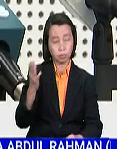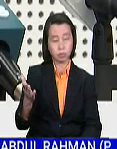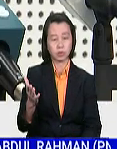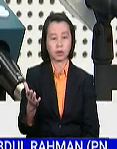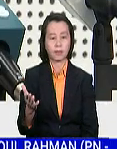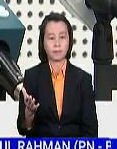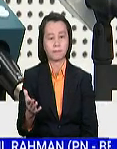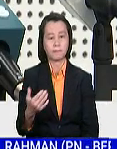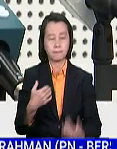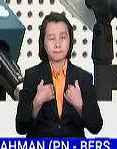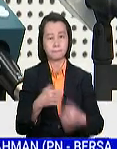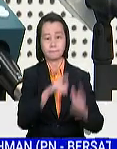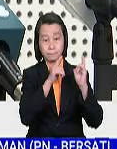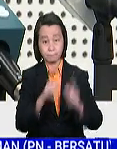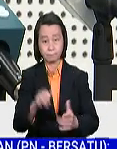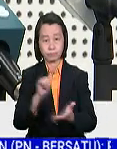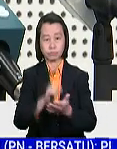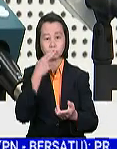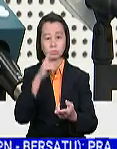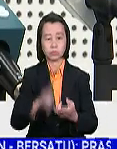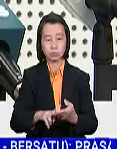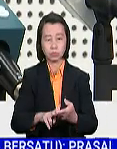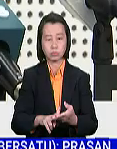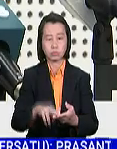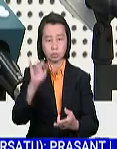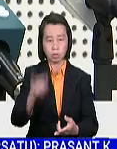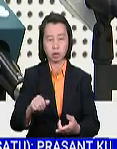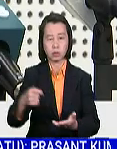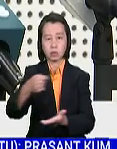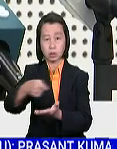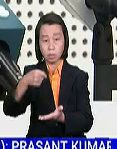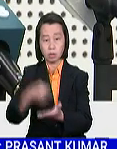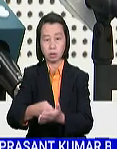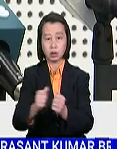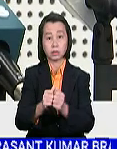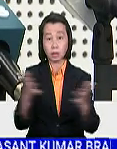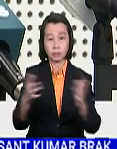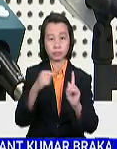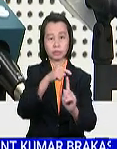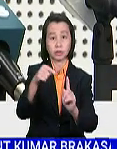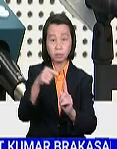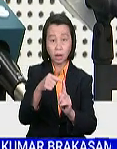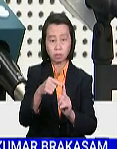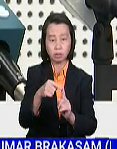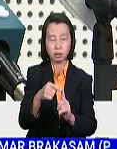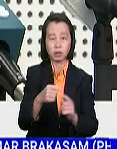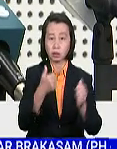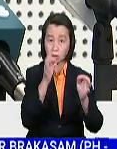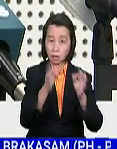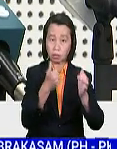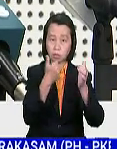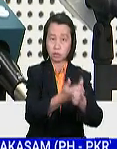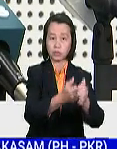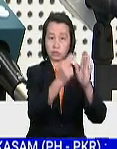itu adalah status surat batalkan jawaban yang ditandatangani tanpa Tarikh dan berasaskan undang-undang yang ada